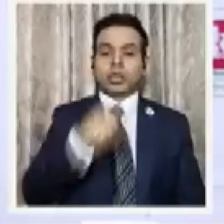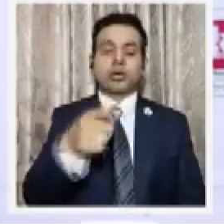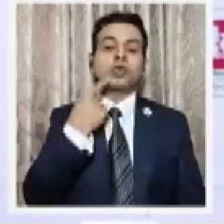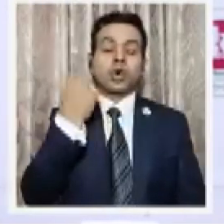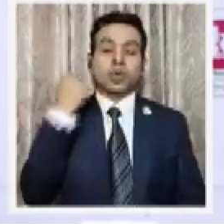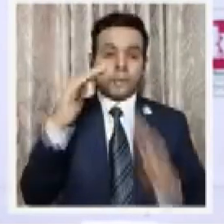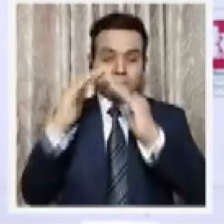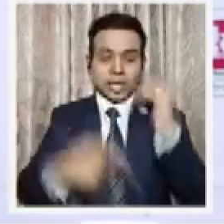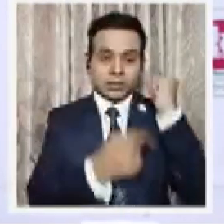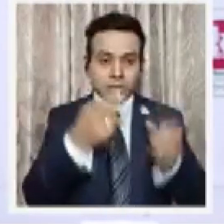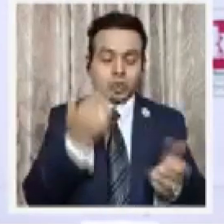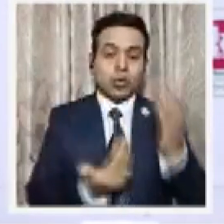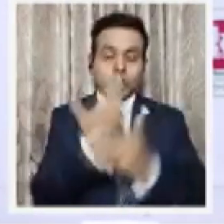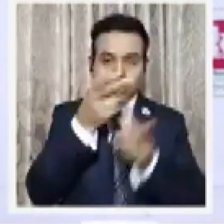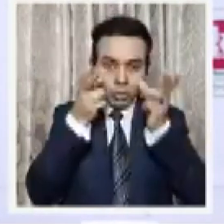আইসোলেশনে আছেন